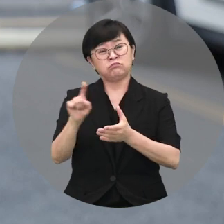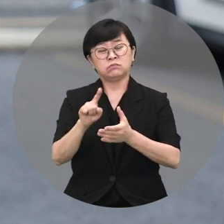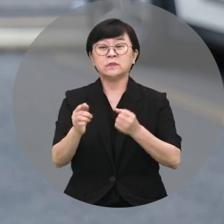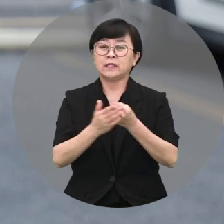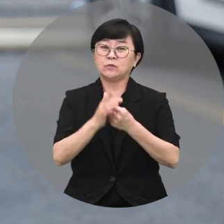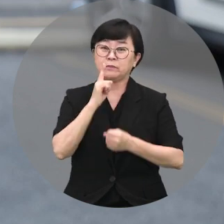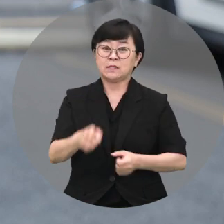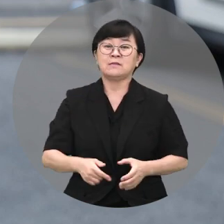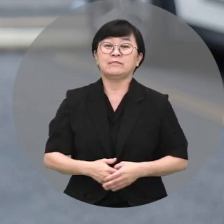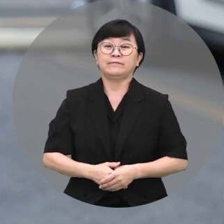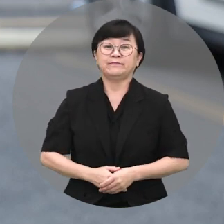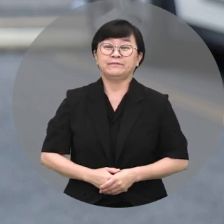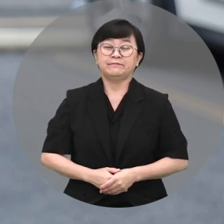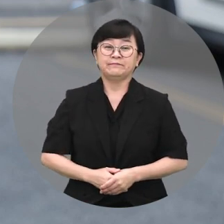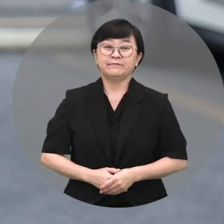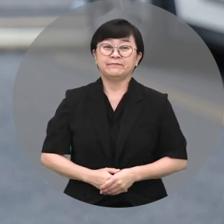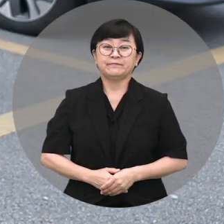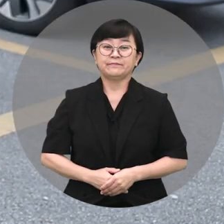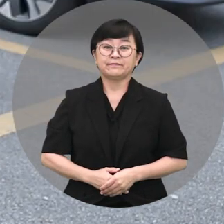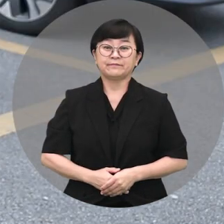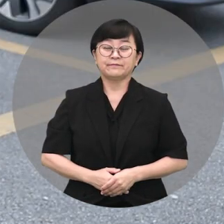아니더라도 아무 일도 없는 건데.